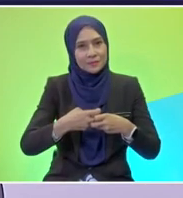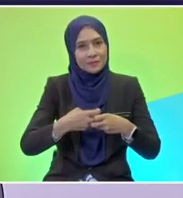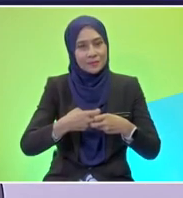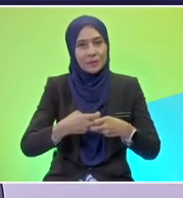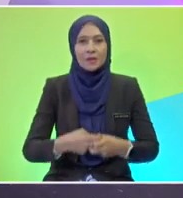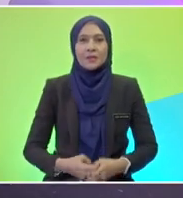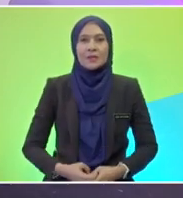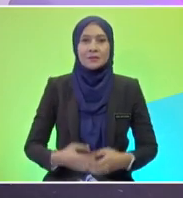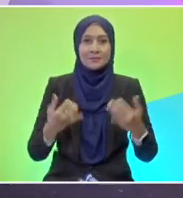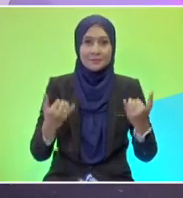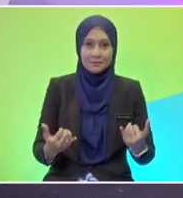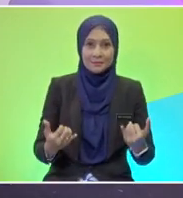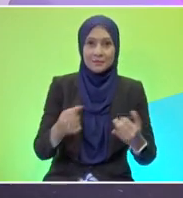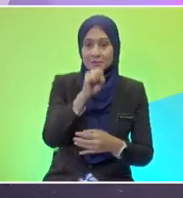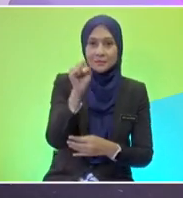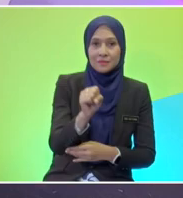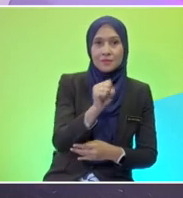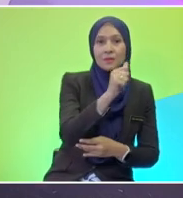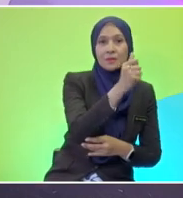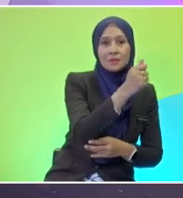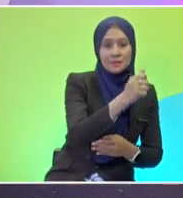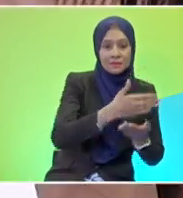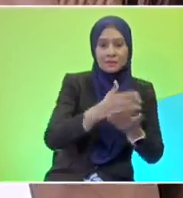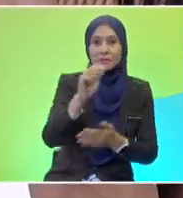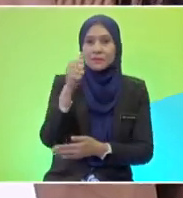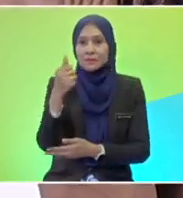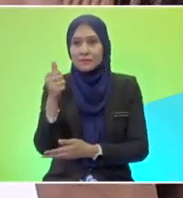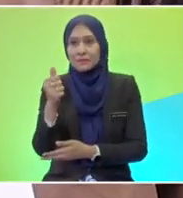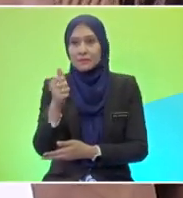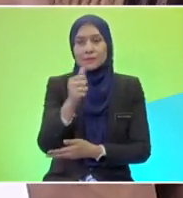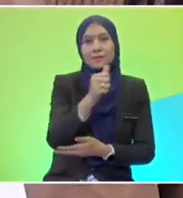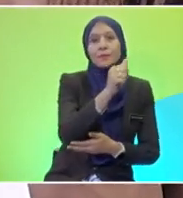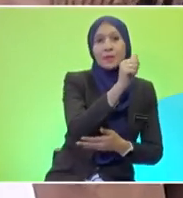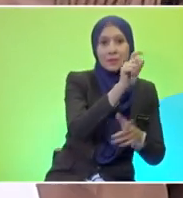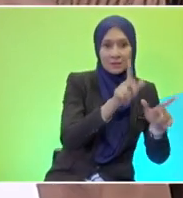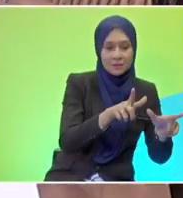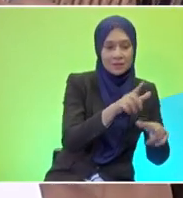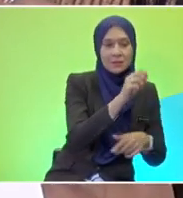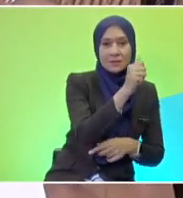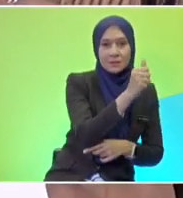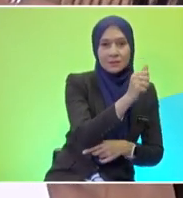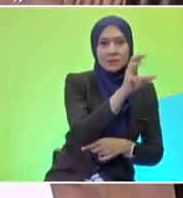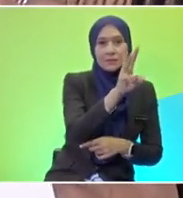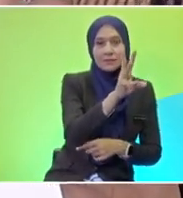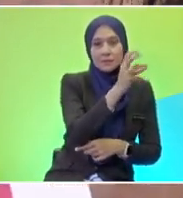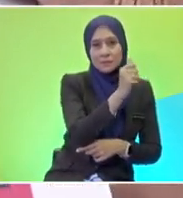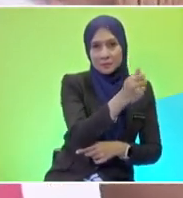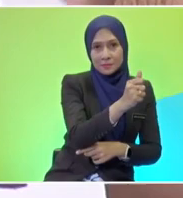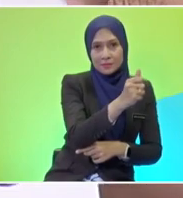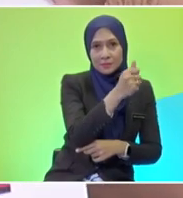tolak 10. 10 tolak 10? 1, 2, 3, 4, 5. 10 tolak 10. Cepat. 5, 6, 7, 8,